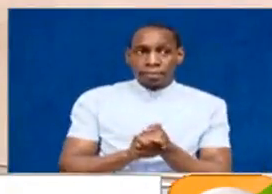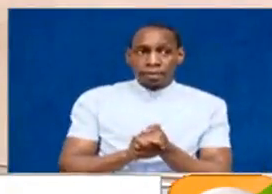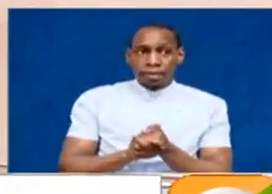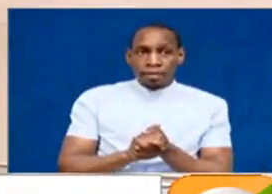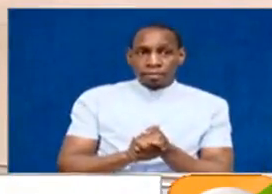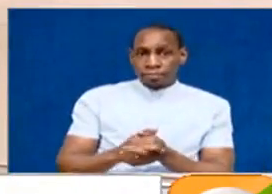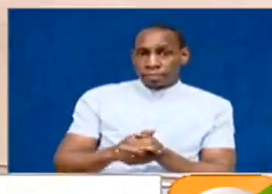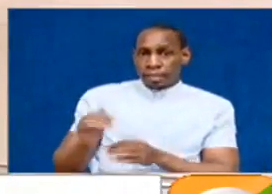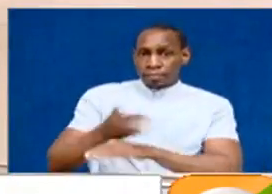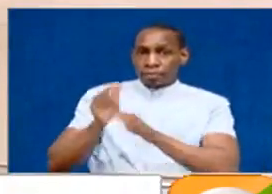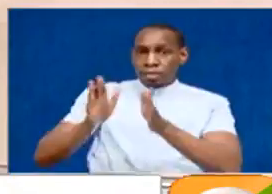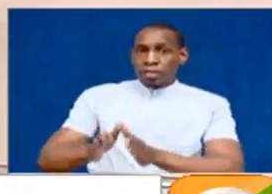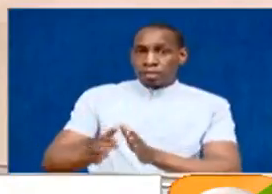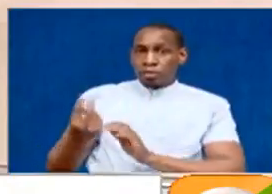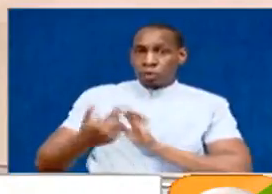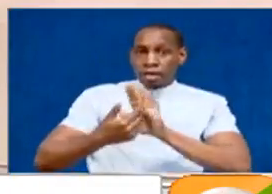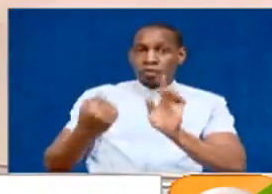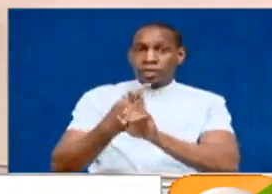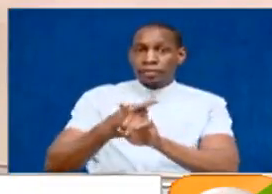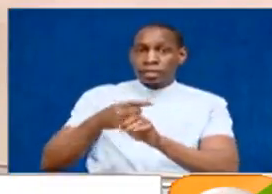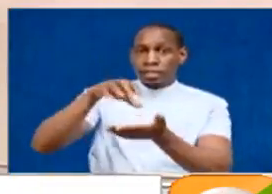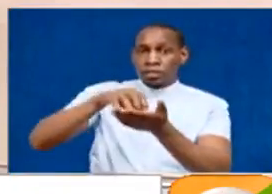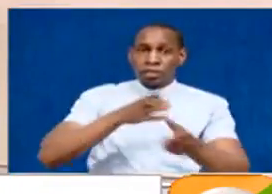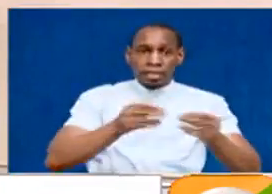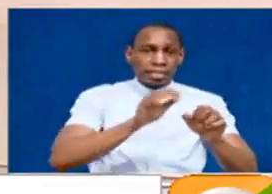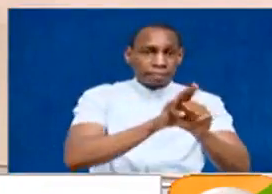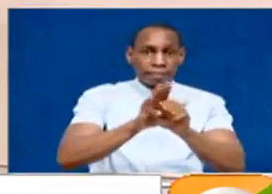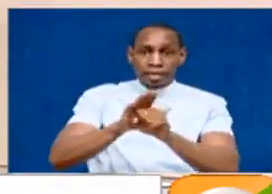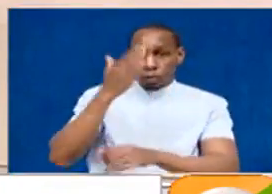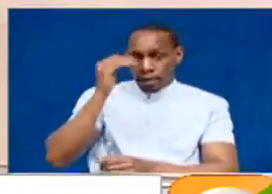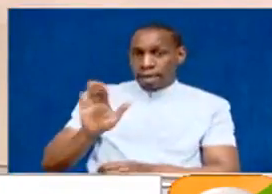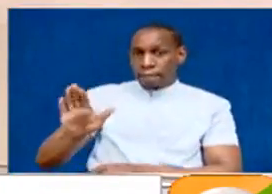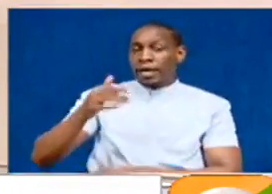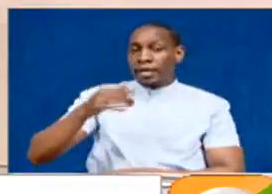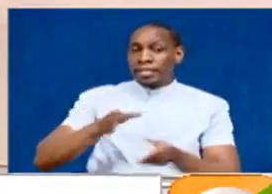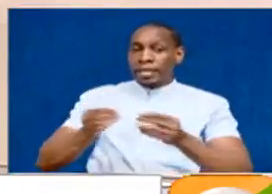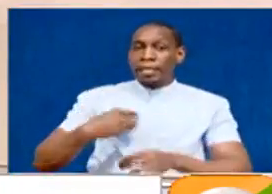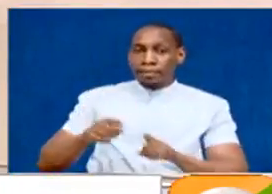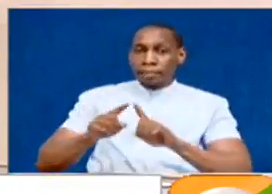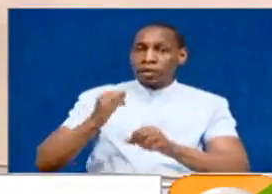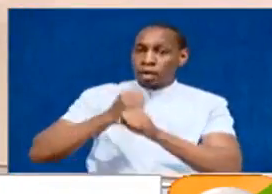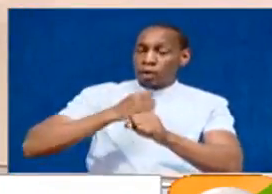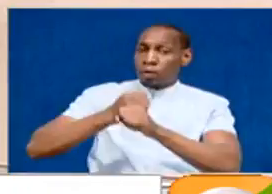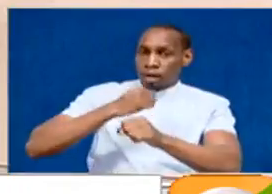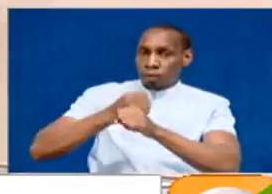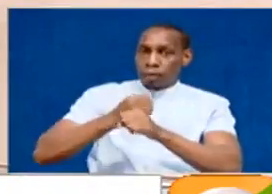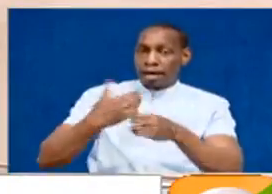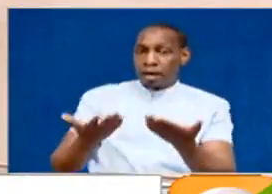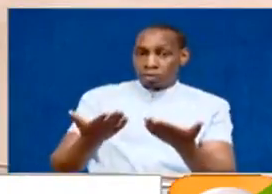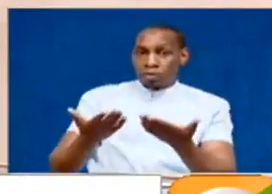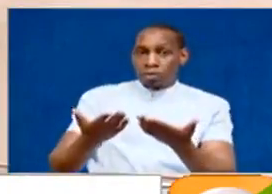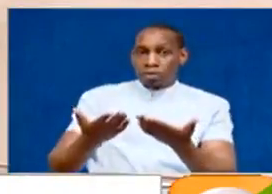Bi Asha Ali wanatoa taswira tofauti ya walemavu wengi, kwani licha ya ulemavu wao wamekuwa kitafuta kibaba chao